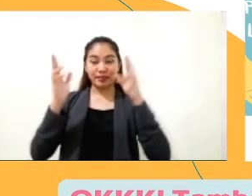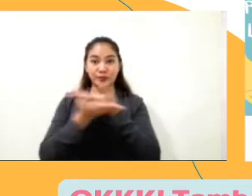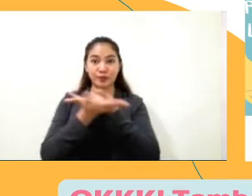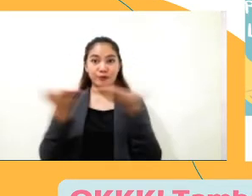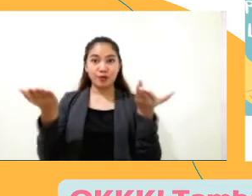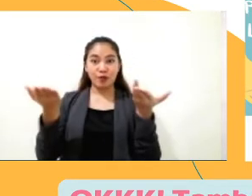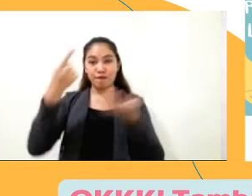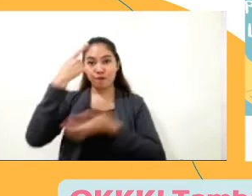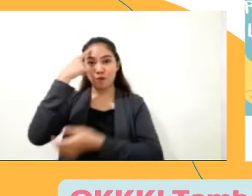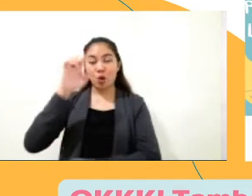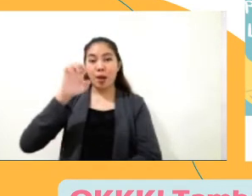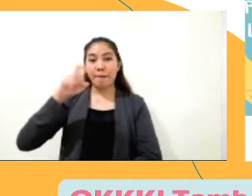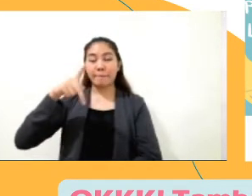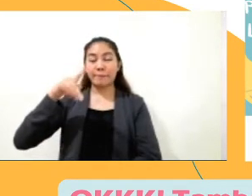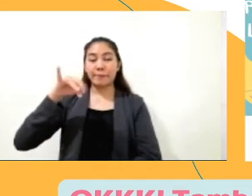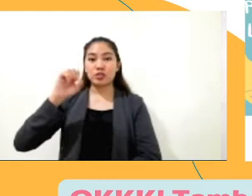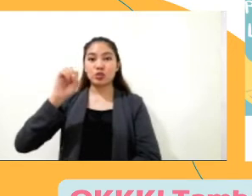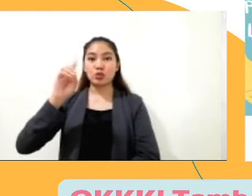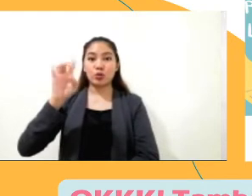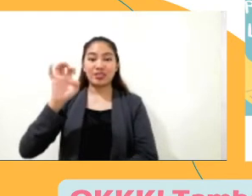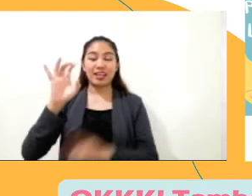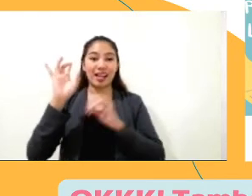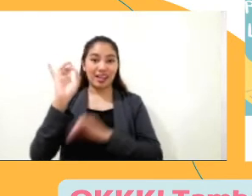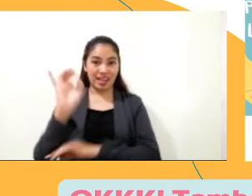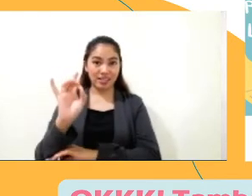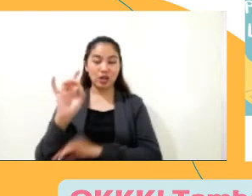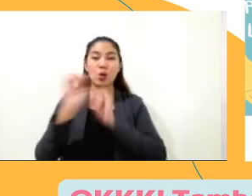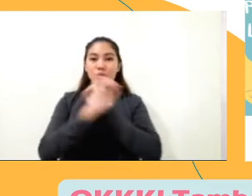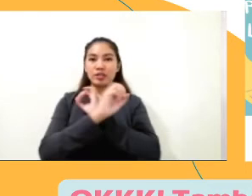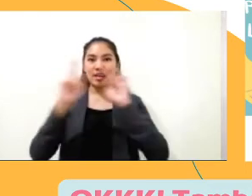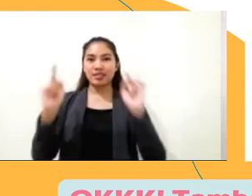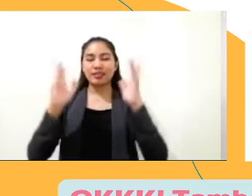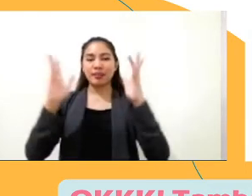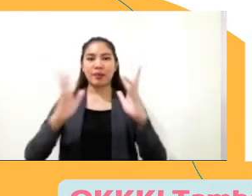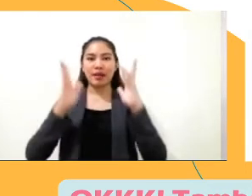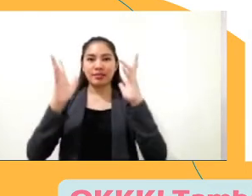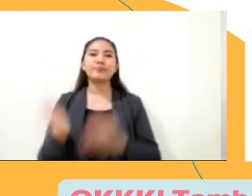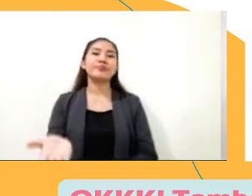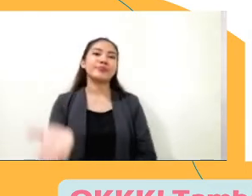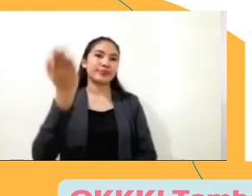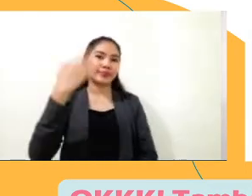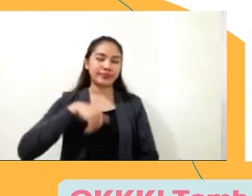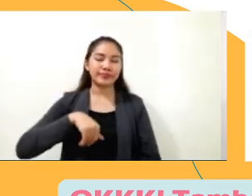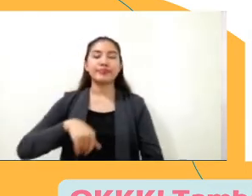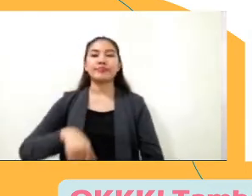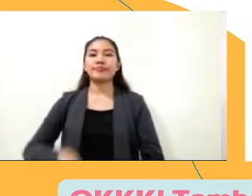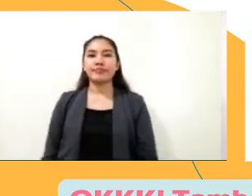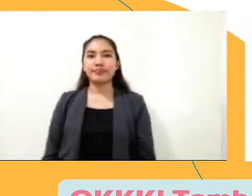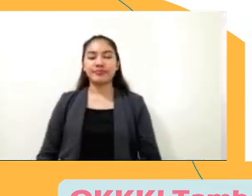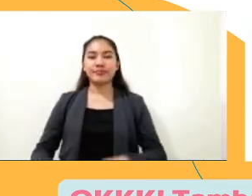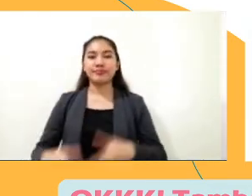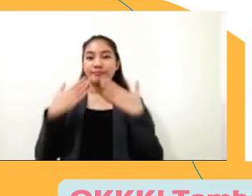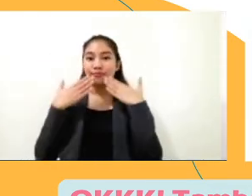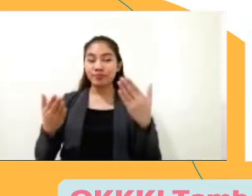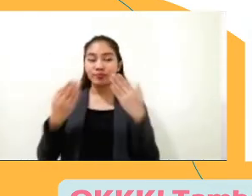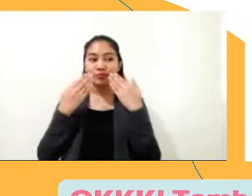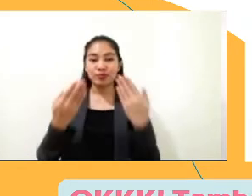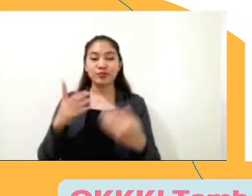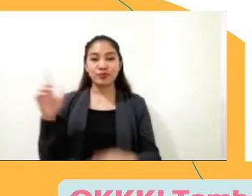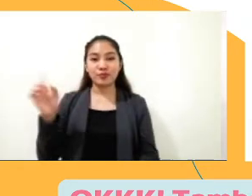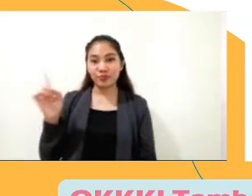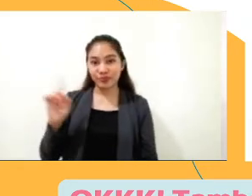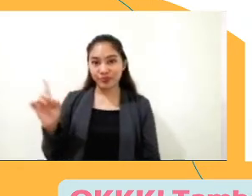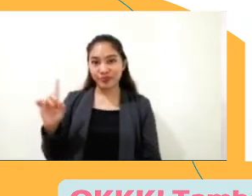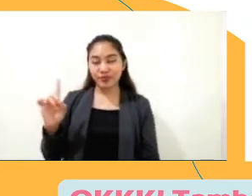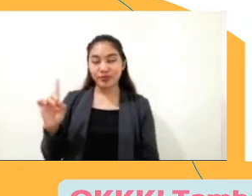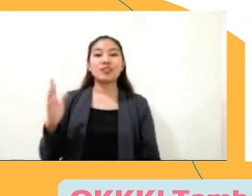8 ng OKKK Tambayan? Sabahan niyo po si Kuya Sig upang bigyang pagpupugay ang ating